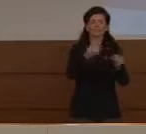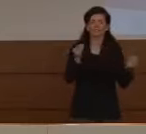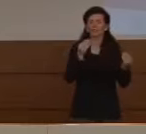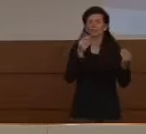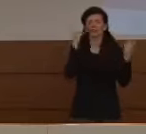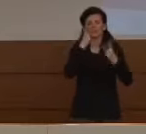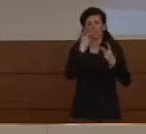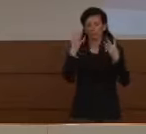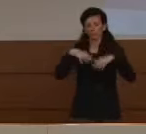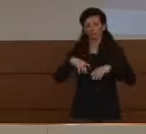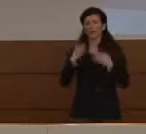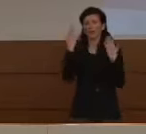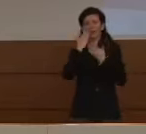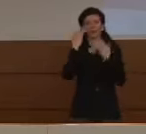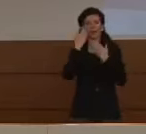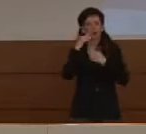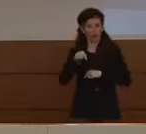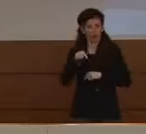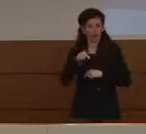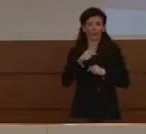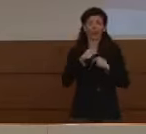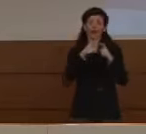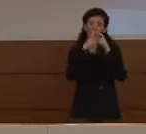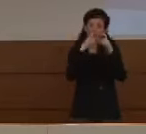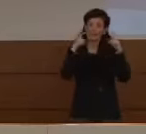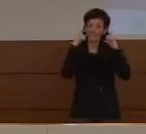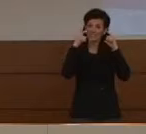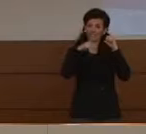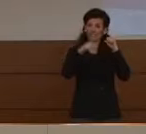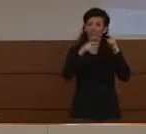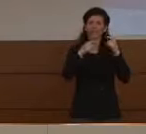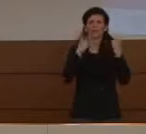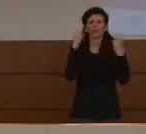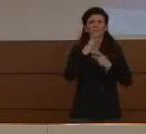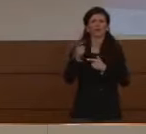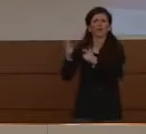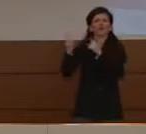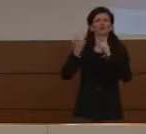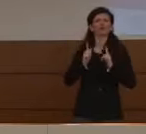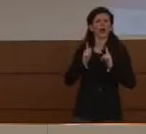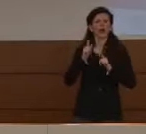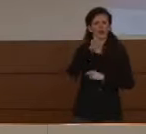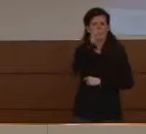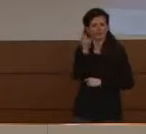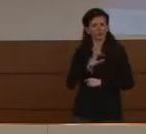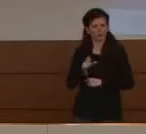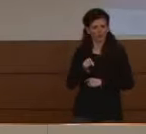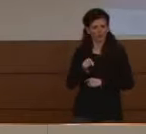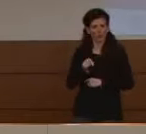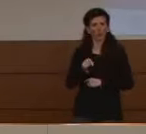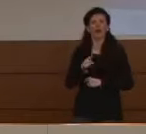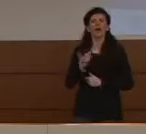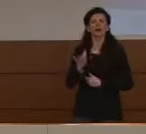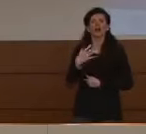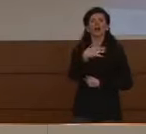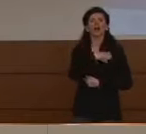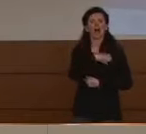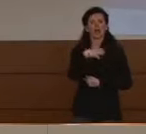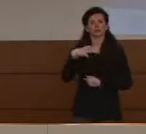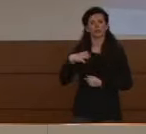sono mascherine che erano state donate al nostro paese è convogliata attraverso l'ambasciata